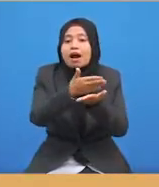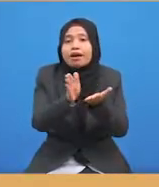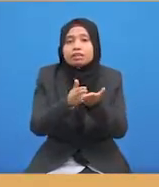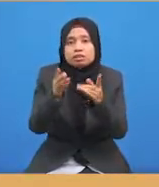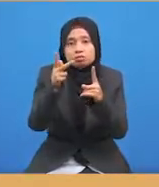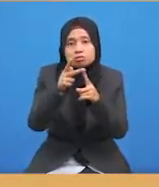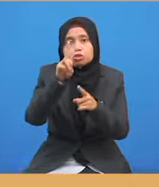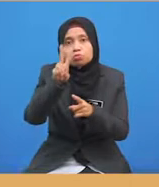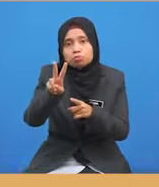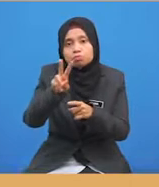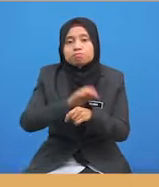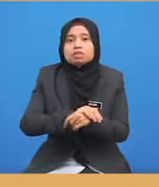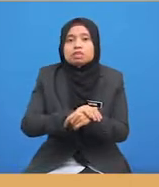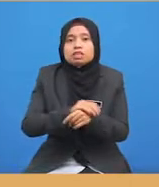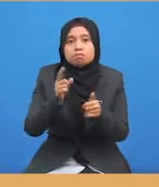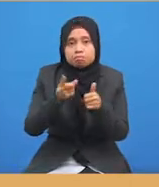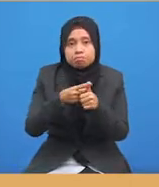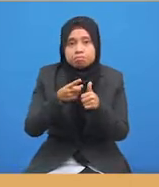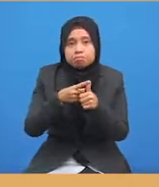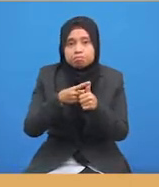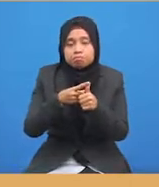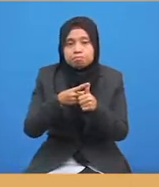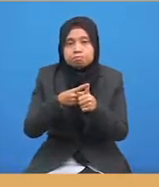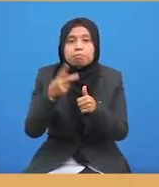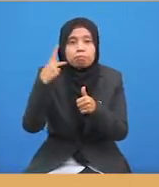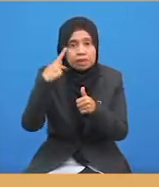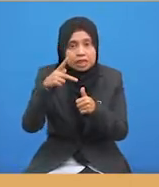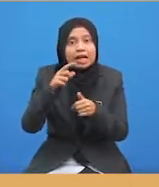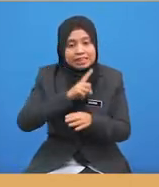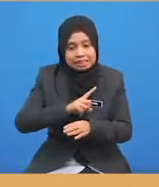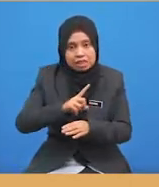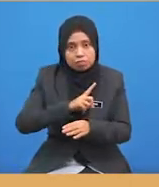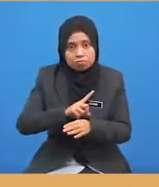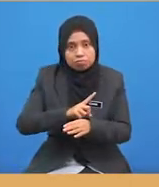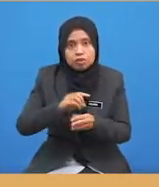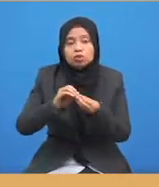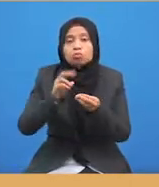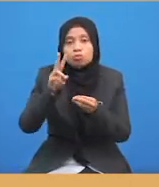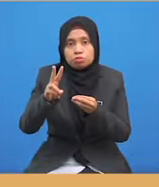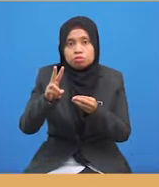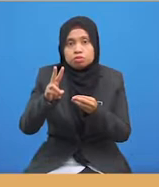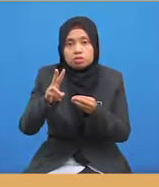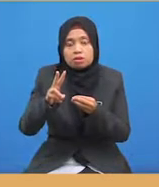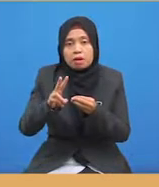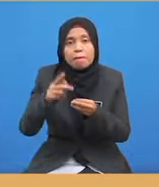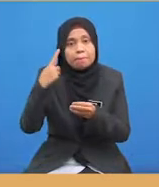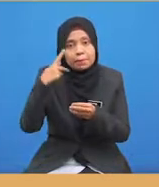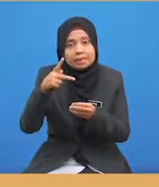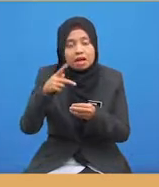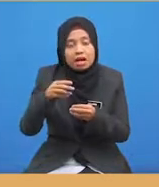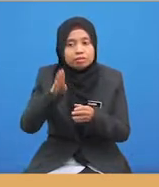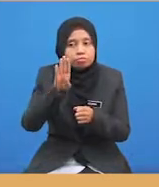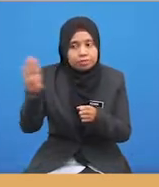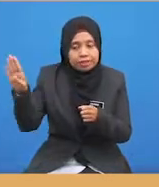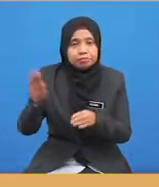dua, iaitu tamadun menurut pandangan Islam dan tamadun menurut pandangan